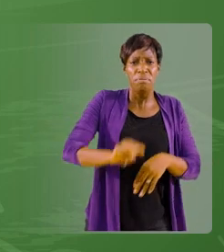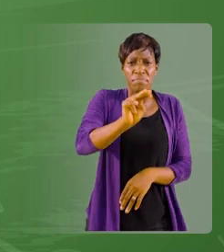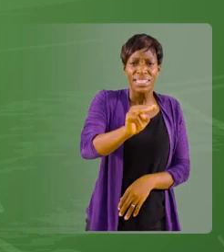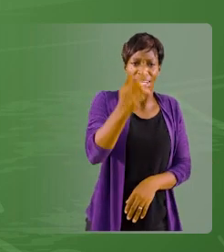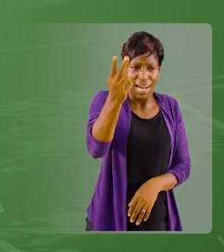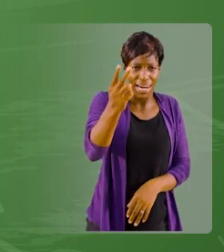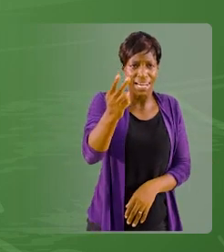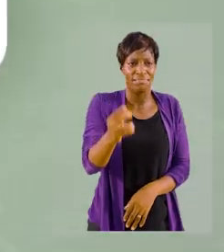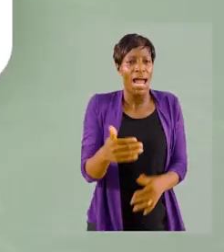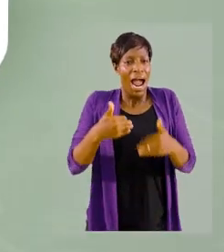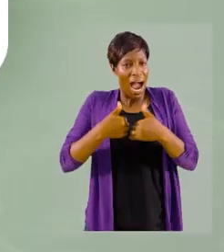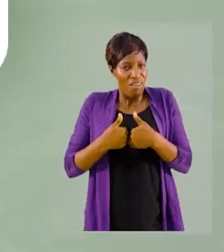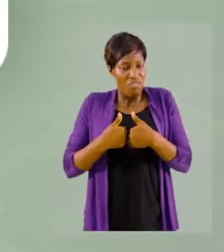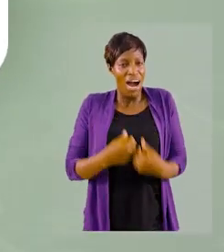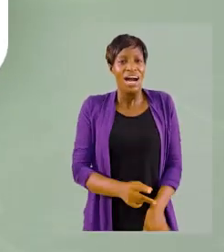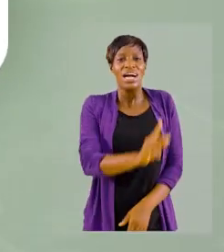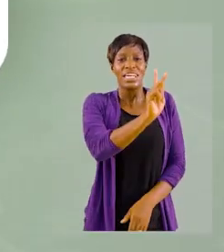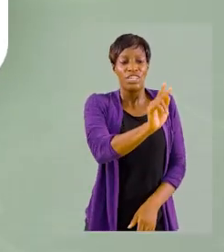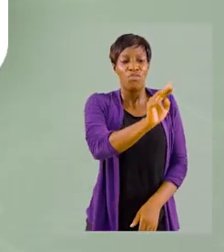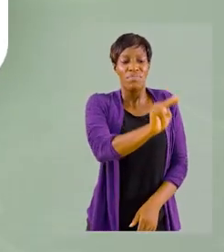Nous avons le kilomètre carré,